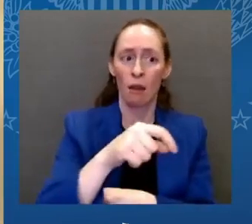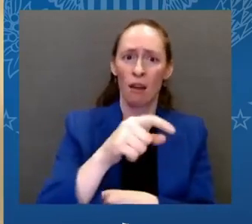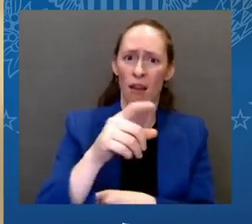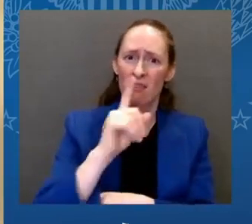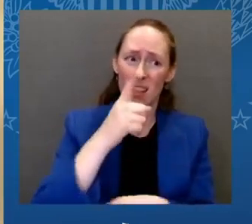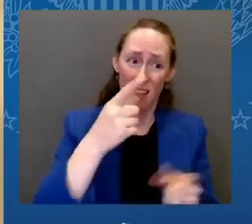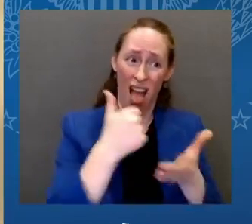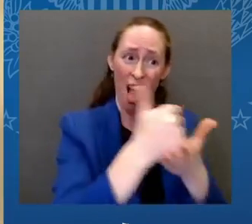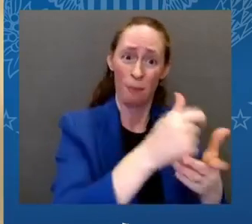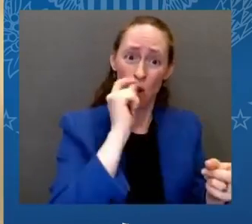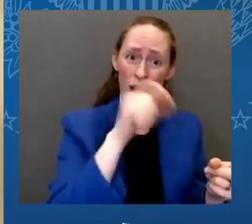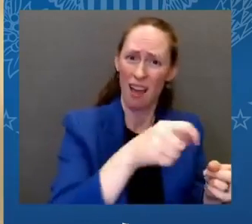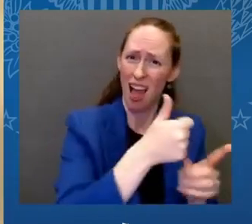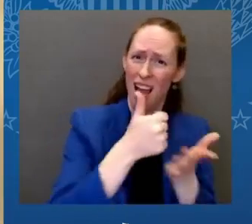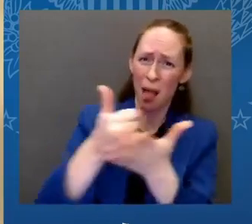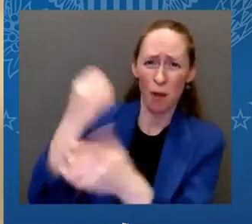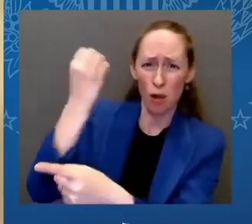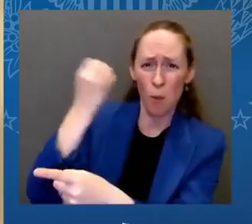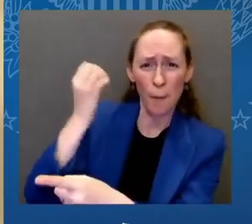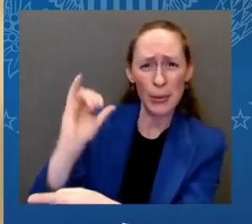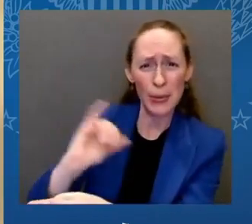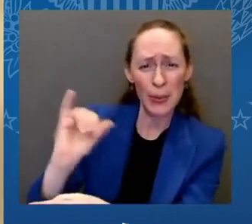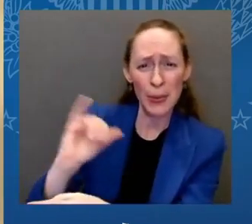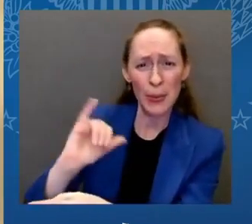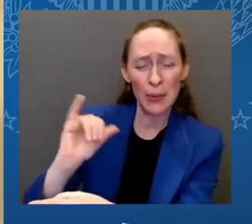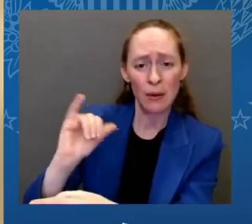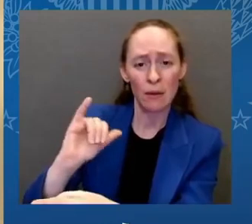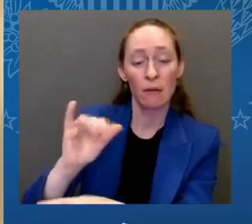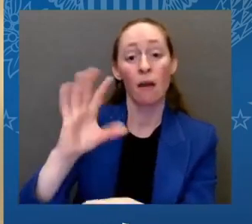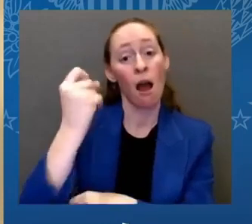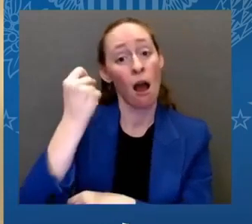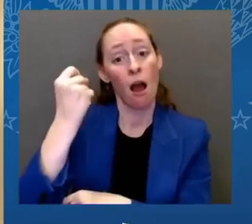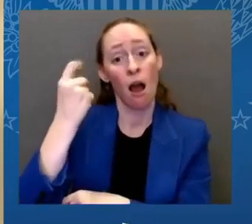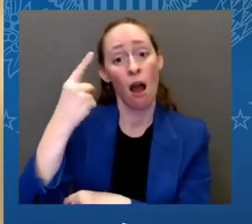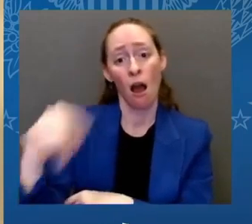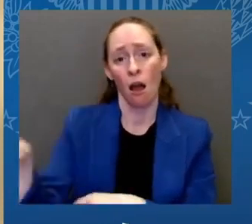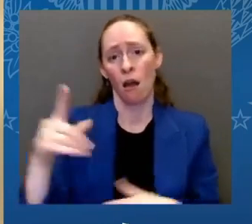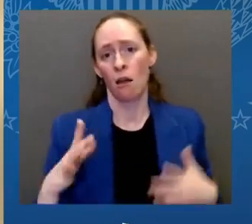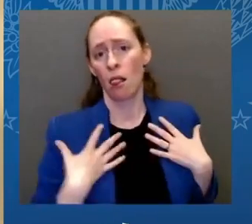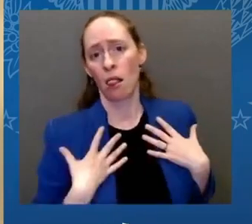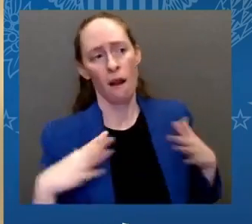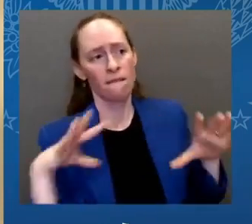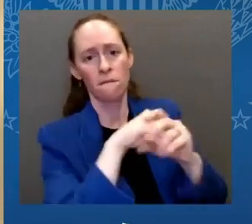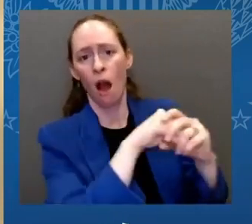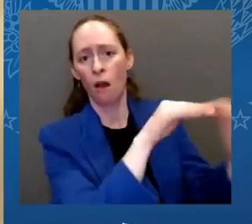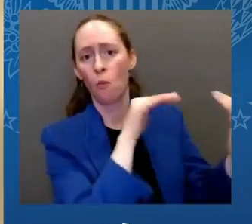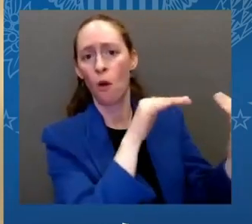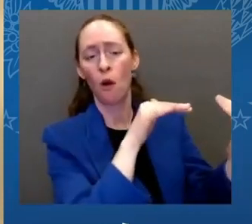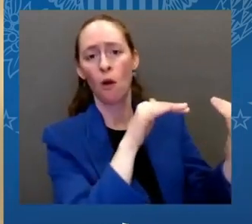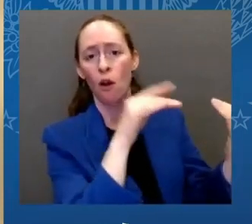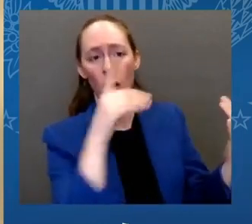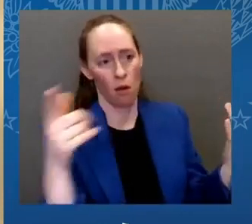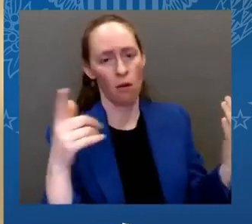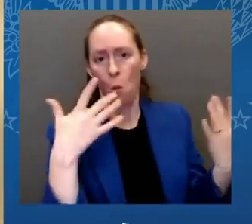І вони це розуміють, але не хочуть спричиняти війну з Росією або Третю світову